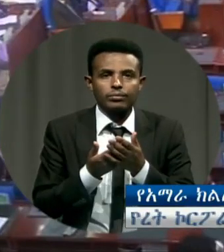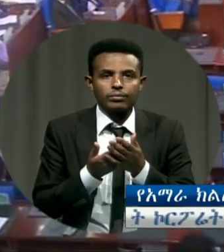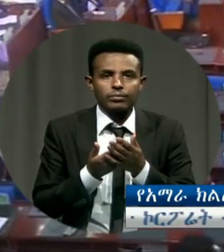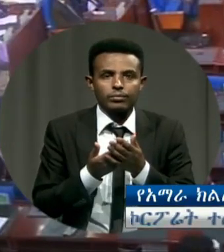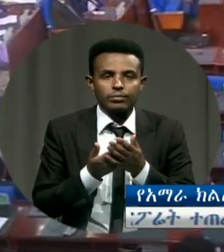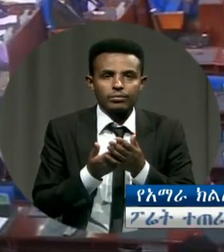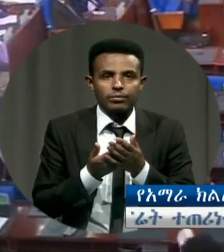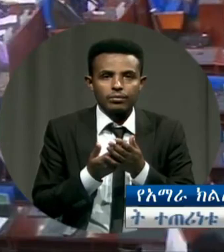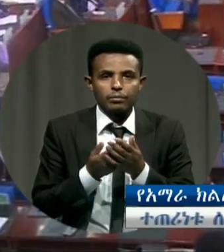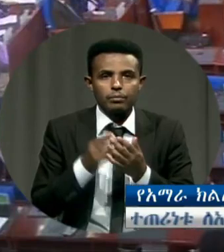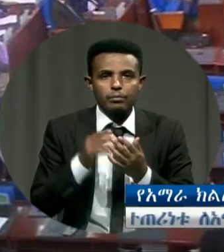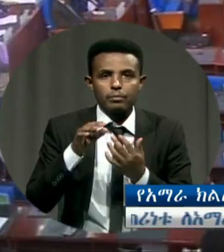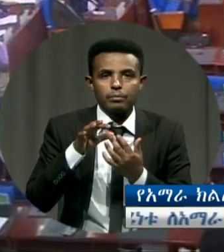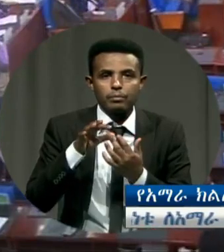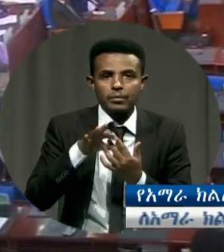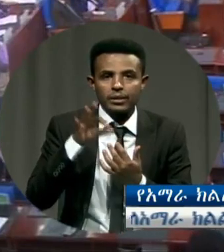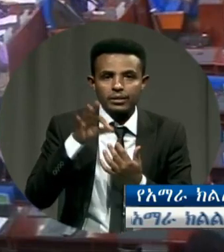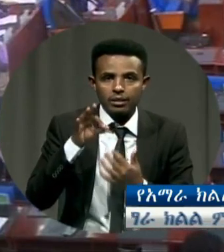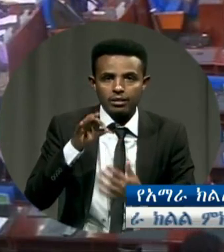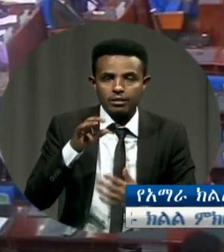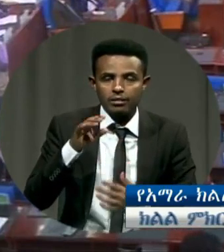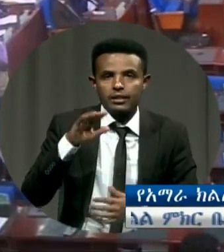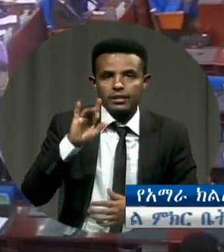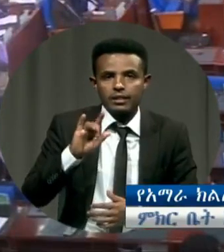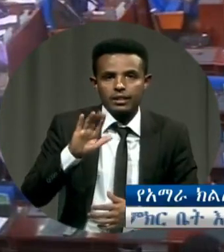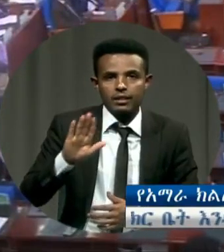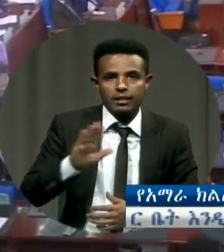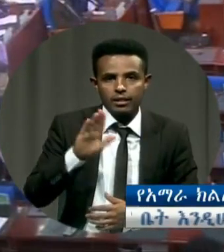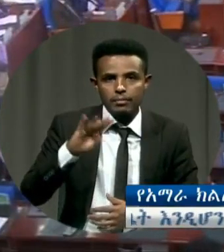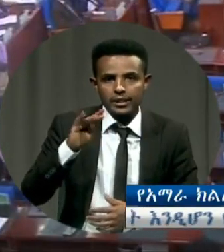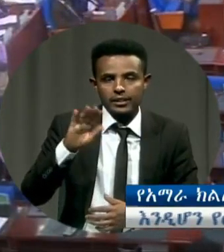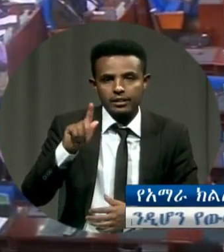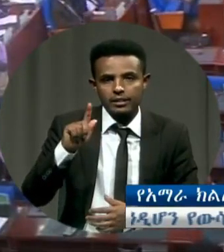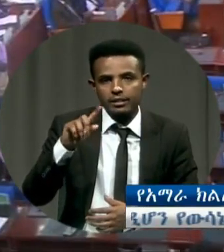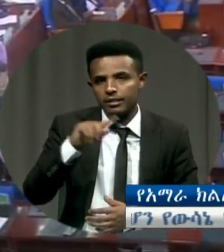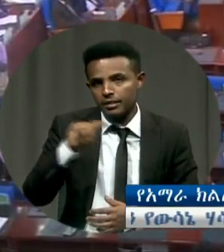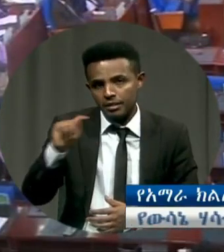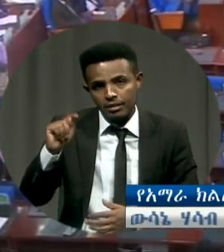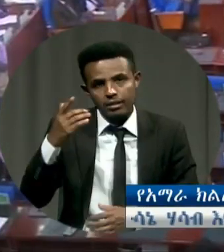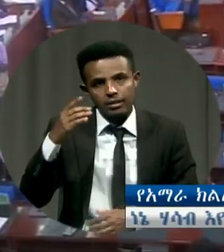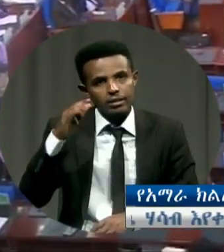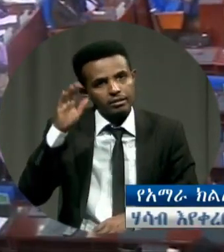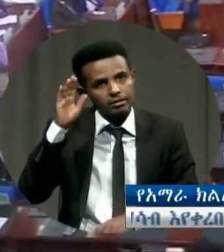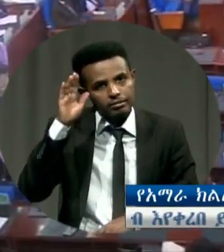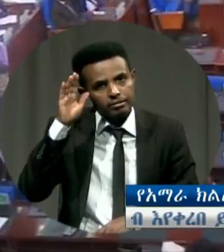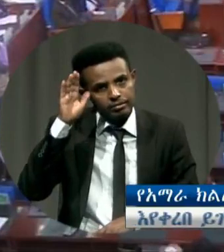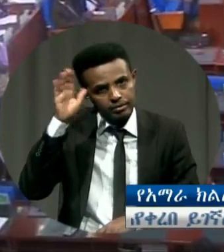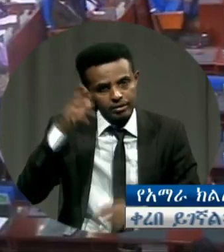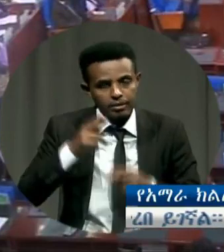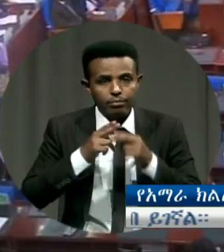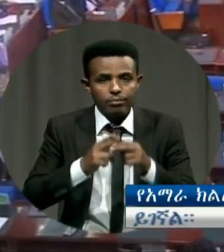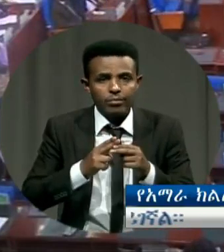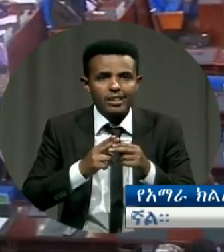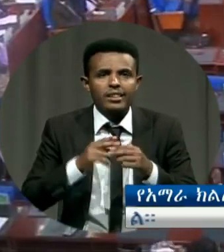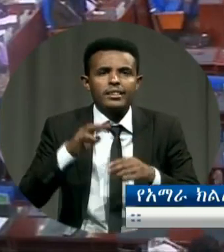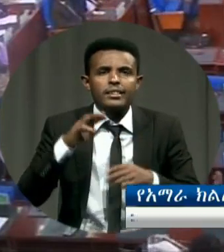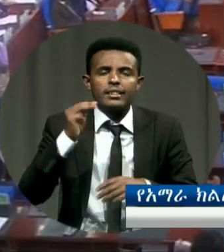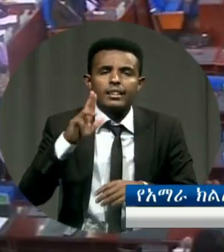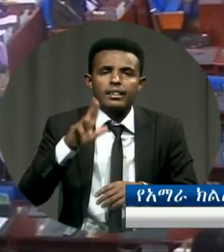ያው ምርጫ ክልል ዘየ መሸንቲ ነው ጌትነት እዚህ አባላለሁ ጥረት ኮርፖሬሽን